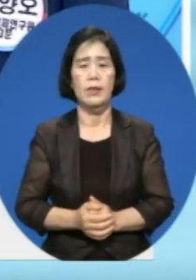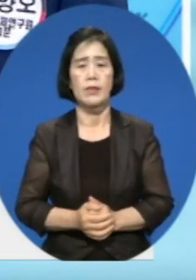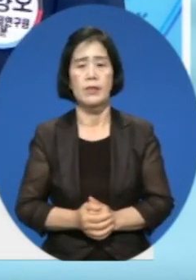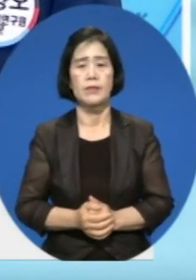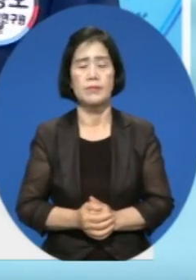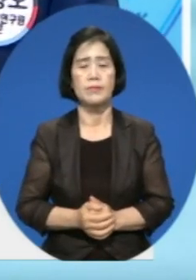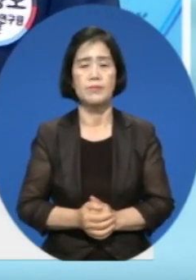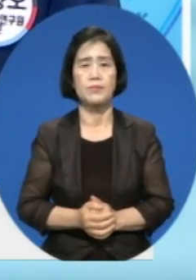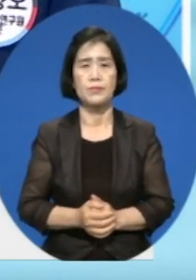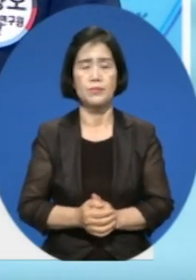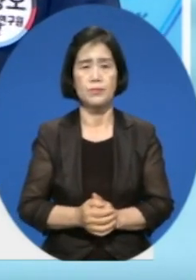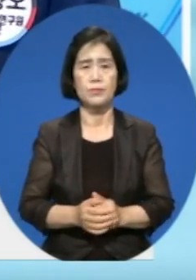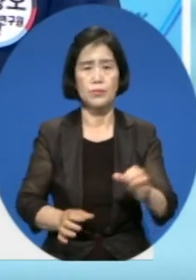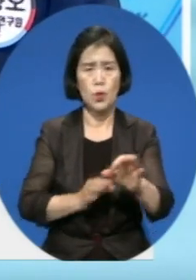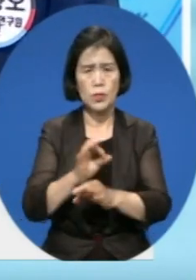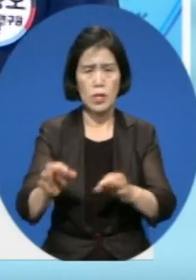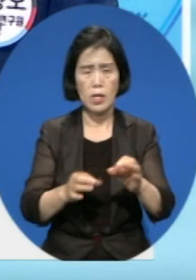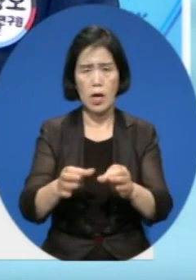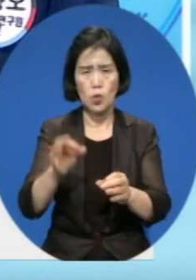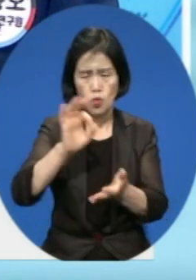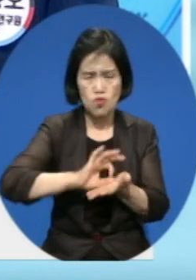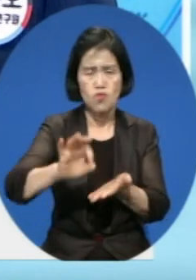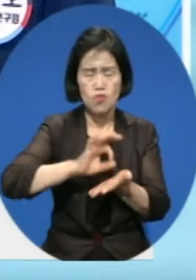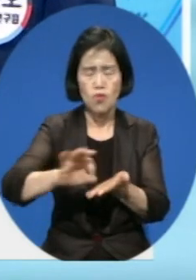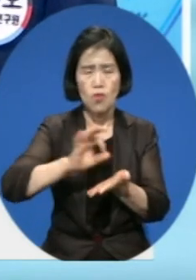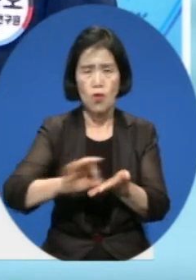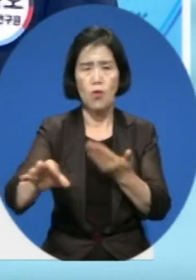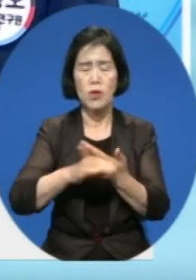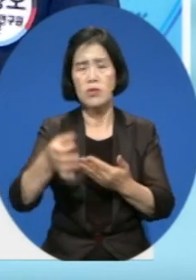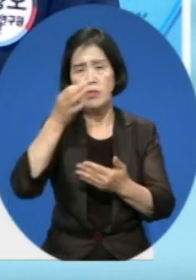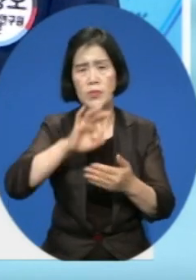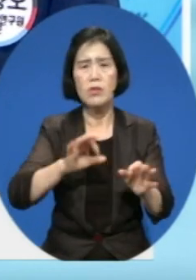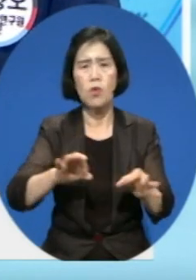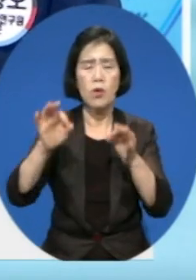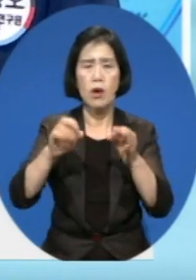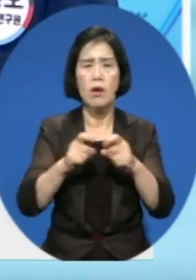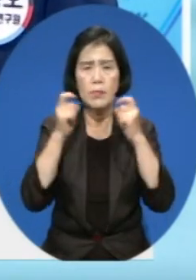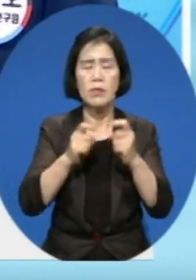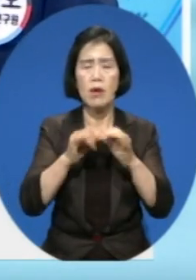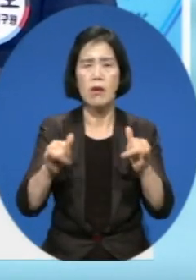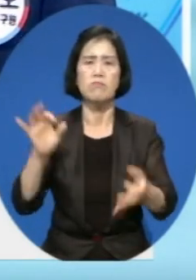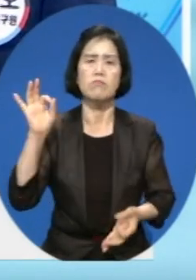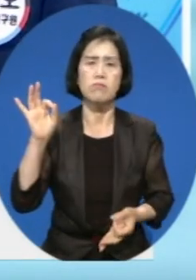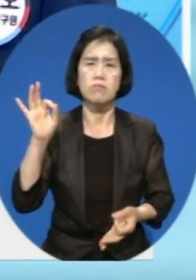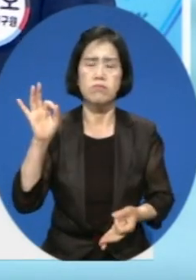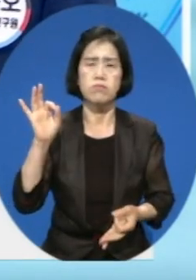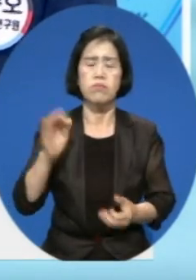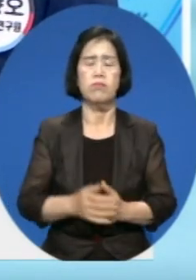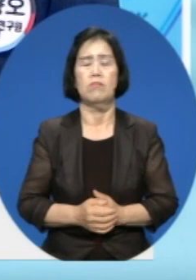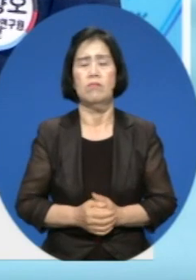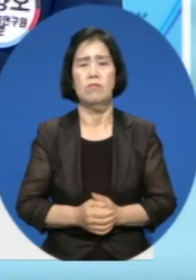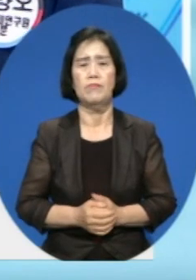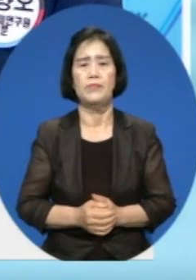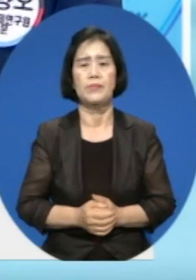이 경기를 하는 데다가 자꾸만 재정을 쓰기 시작하면요. 금리가 올라가서 민간에서 움직이질 않습니다. 구축 효과라는 게 생기는